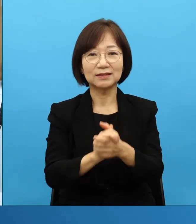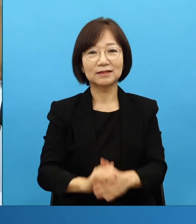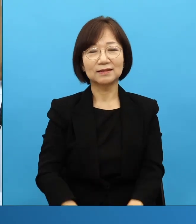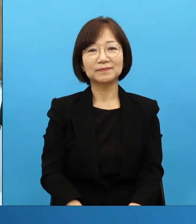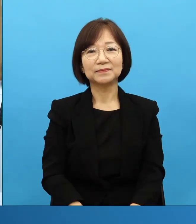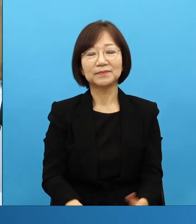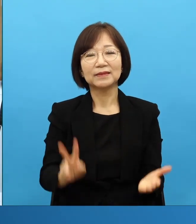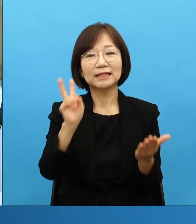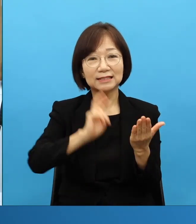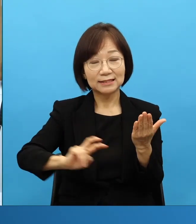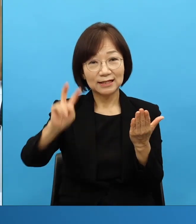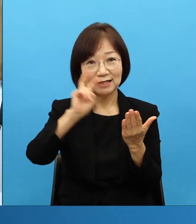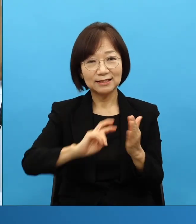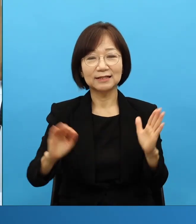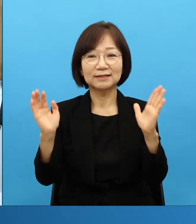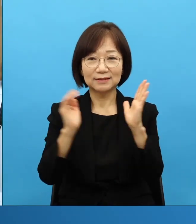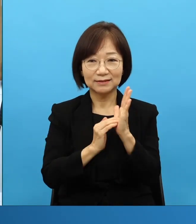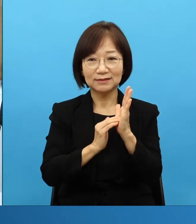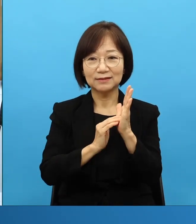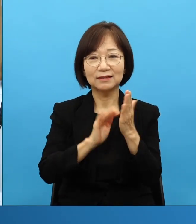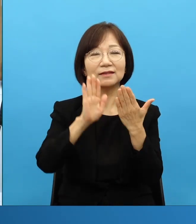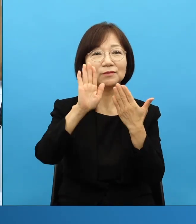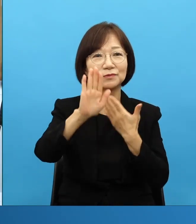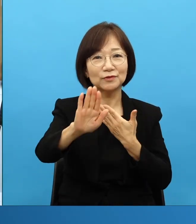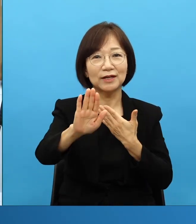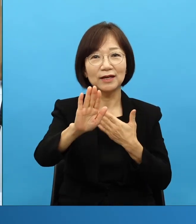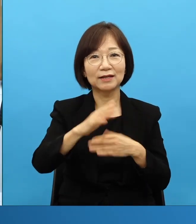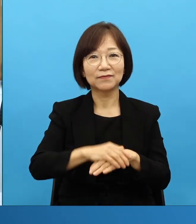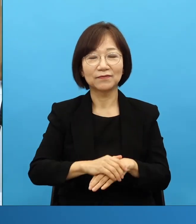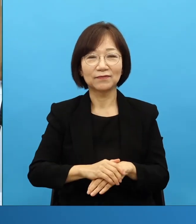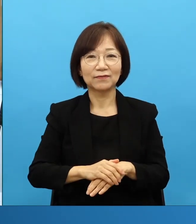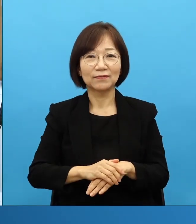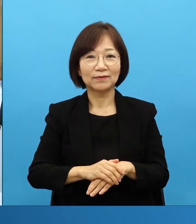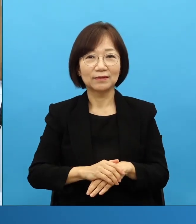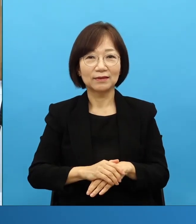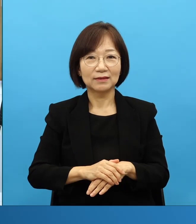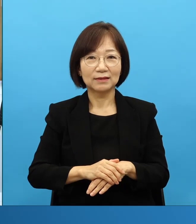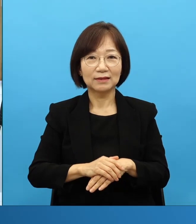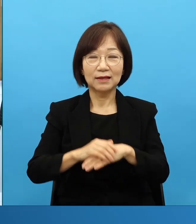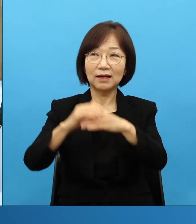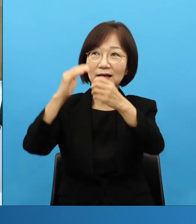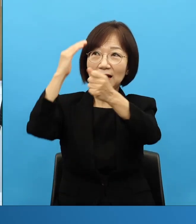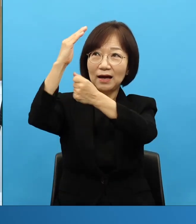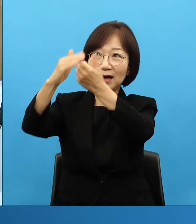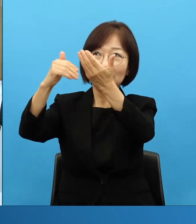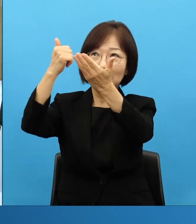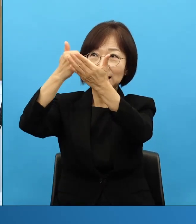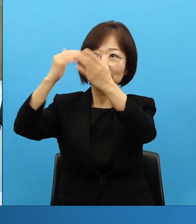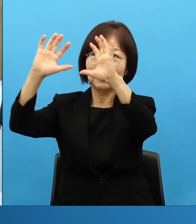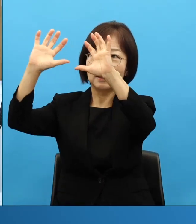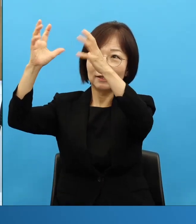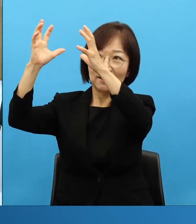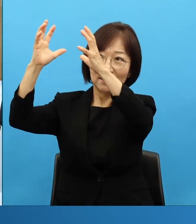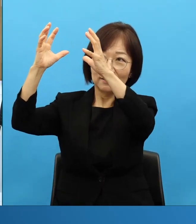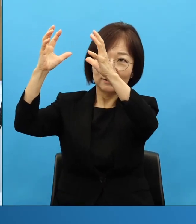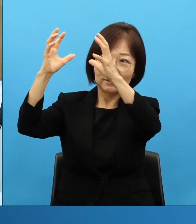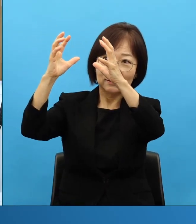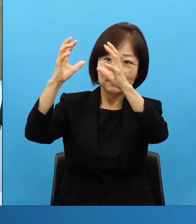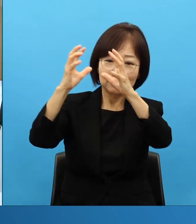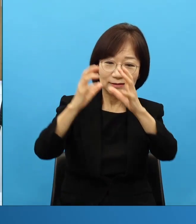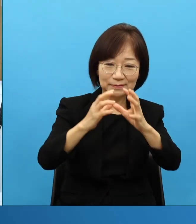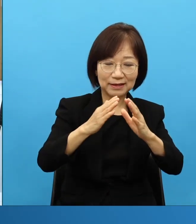다윗 찬양대에서 하나님께 찬양 드린 후에 하나님의 나라가 임한 가정이라는 제목으로 당회장 요강수